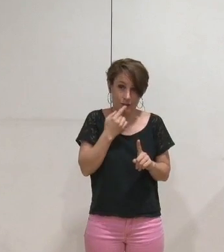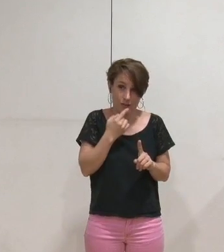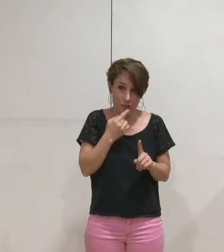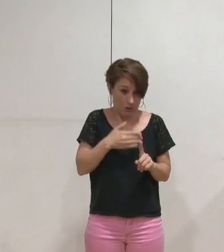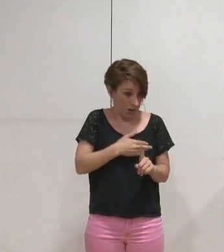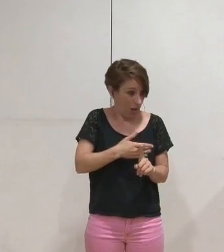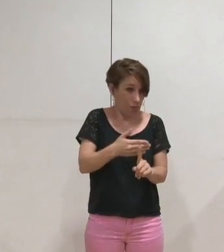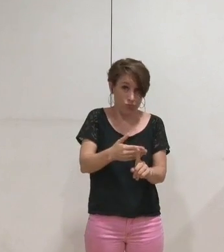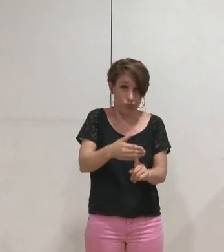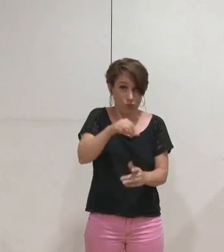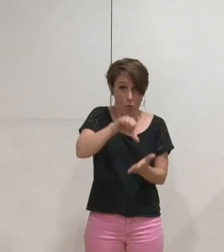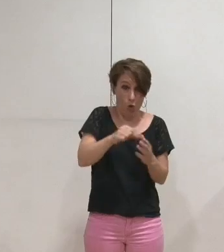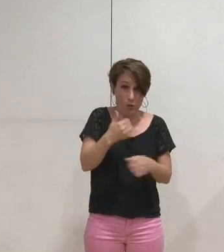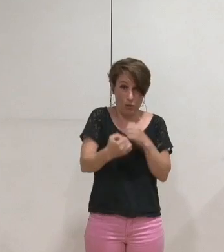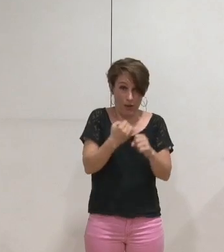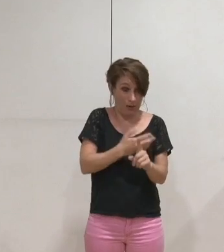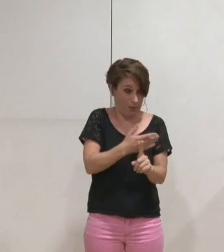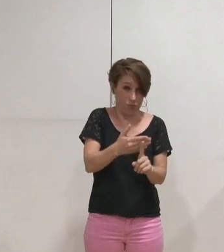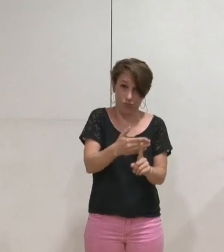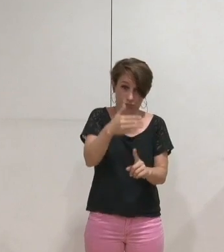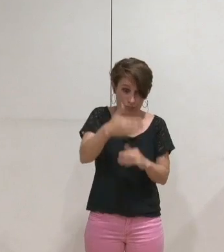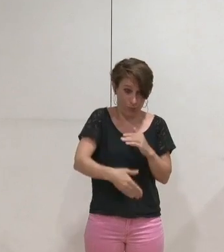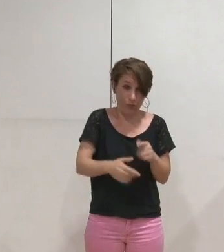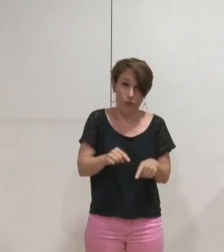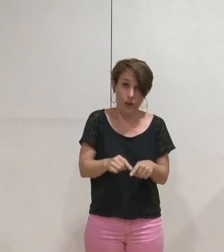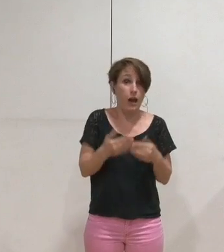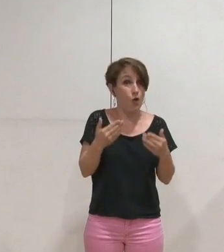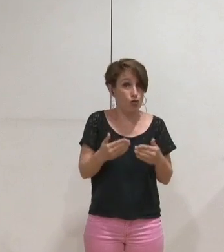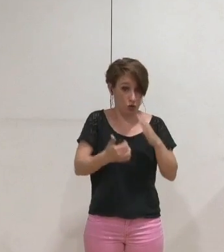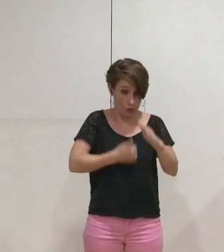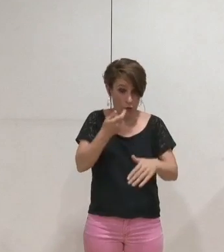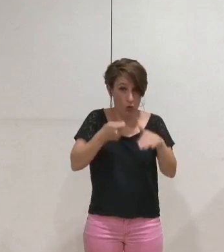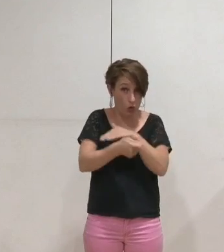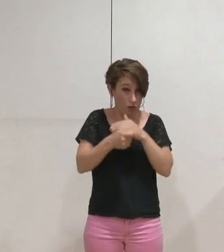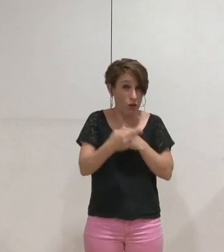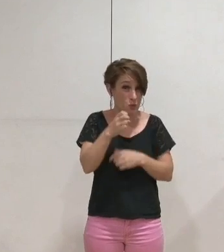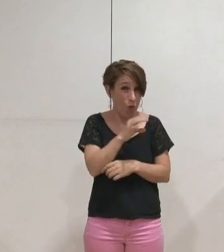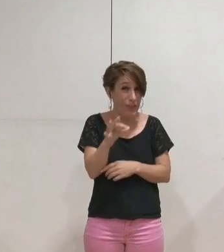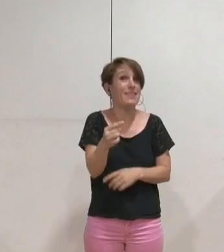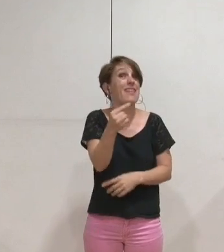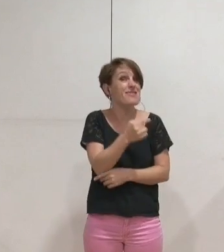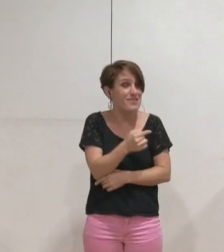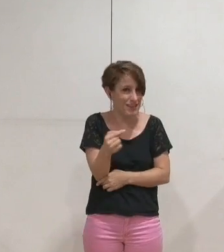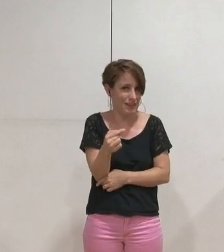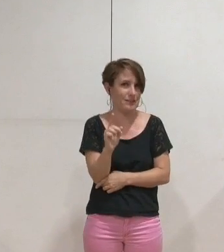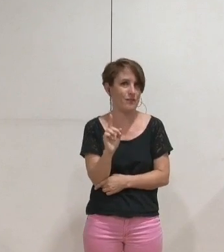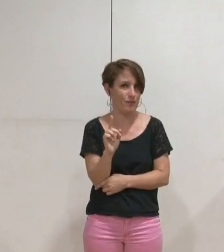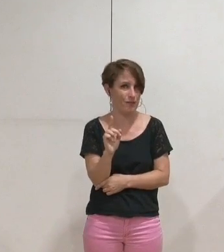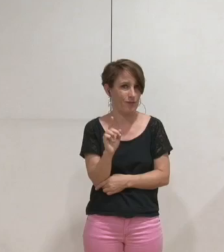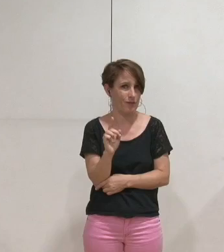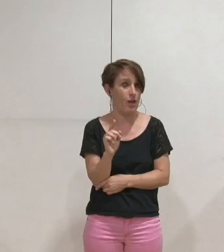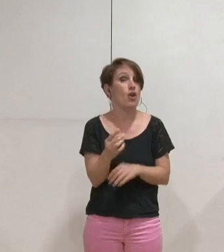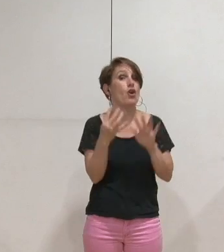budget nous sommes aujourd'hui sur un autofinancement net négatif un autofinancement net négatif